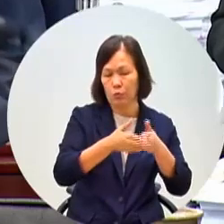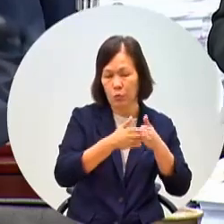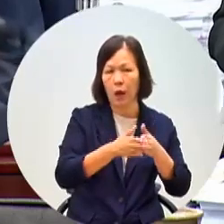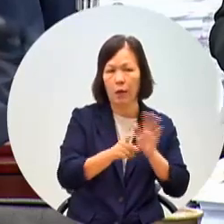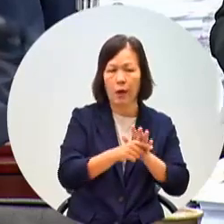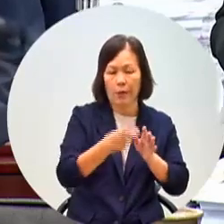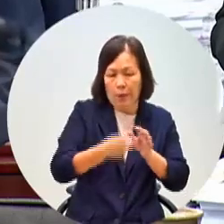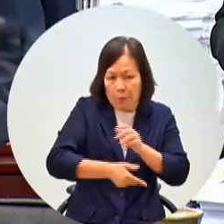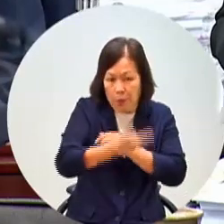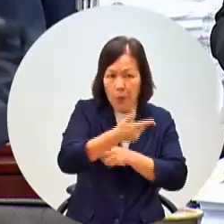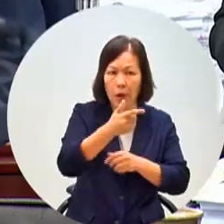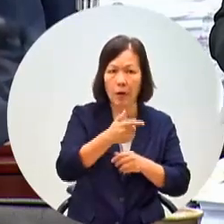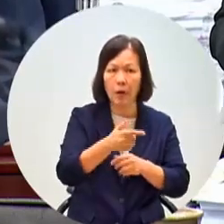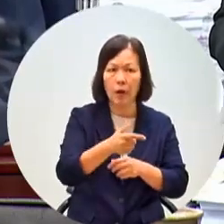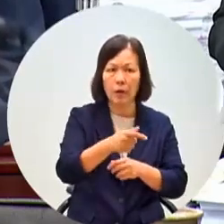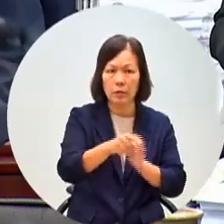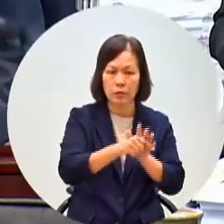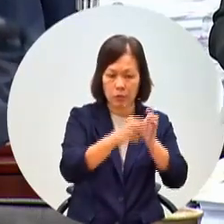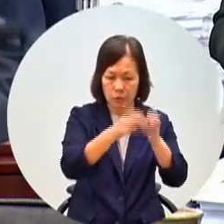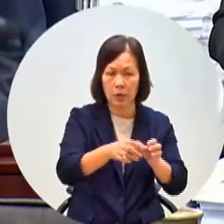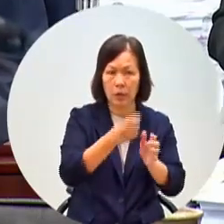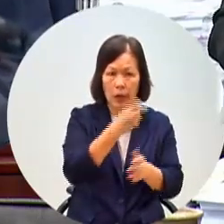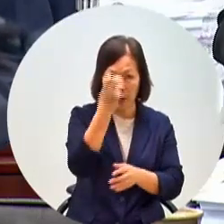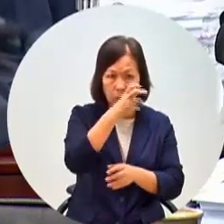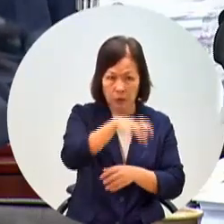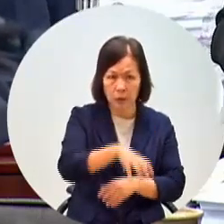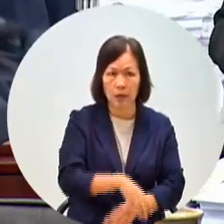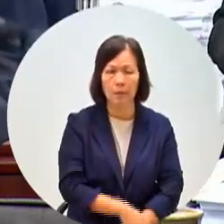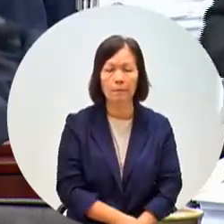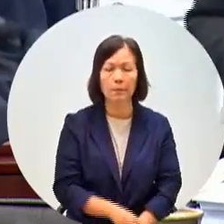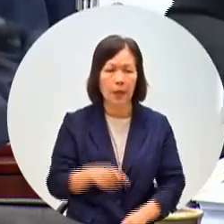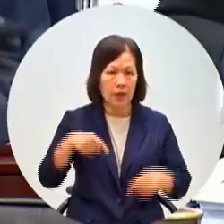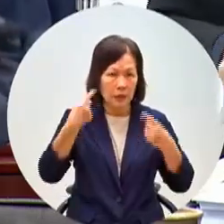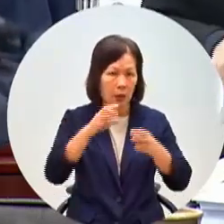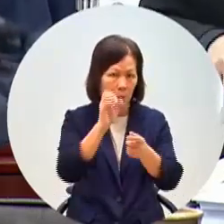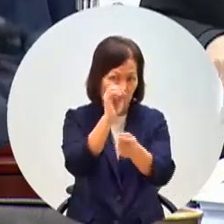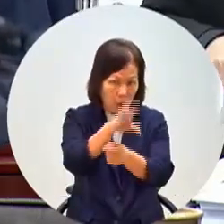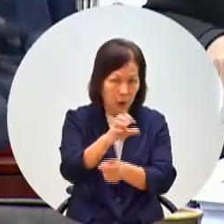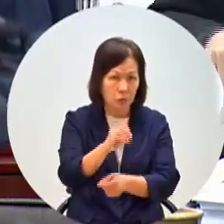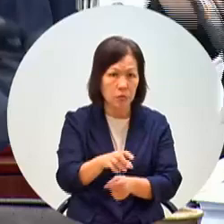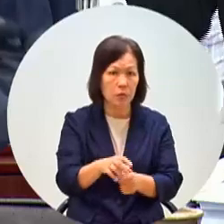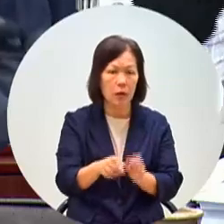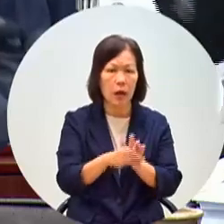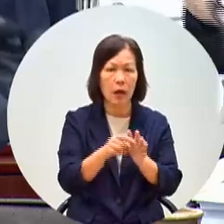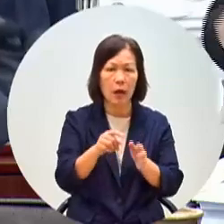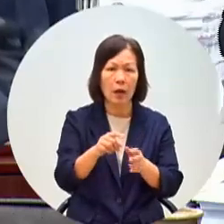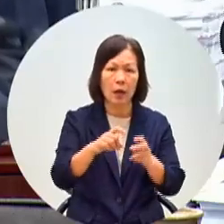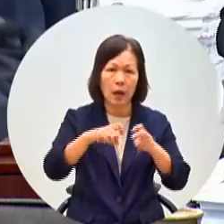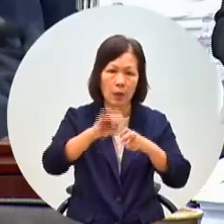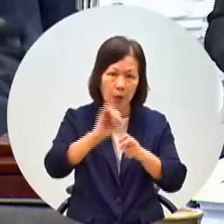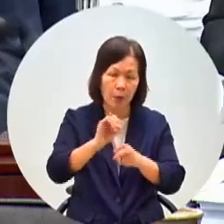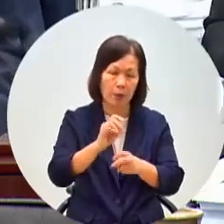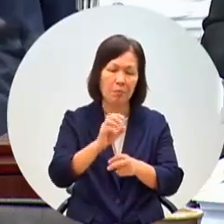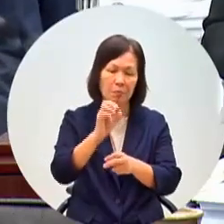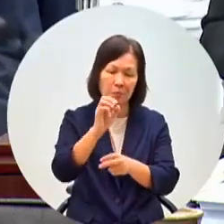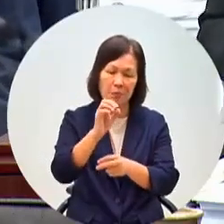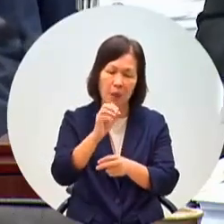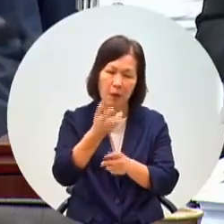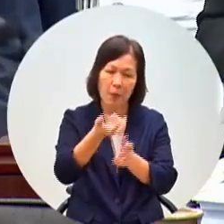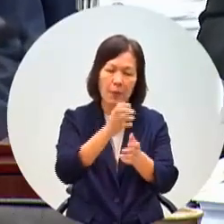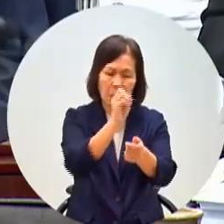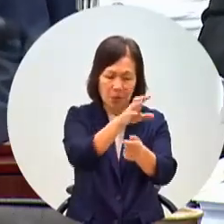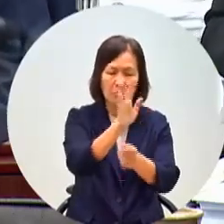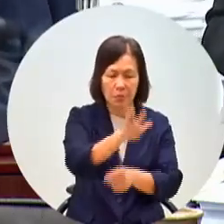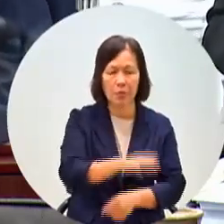加紧的来筹设社区筛检站。因为我常常也在跟那个亚竹议员，我常常也在跟提醒